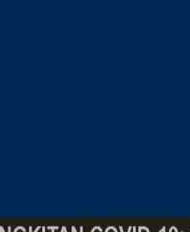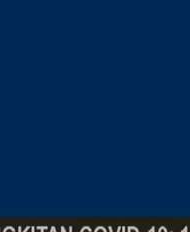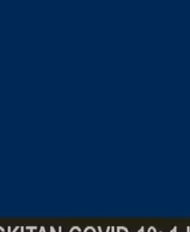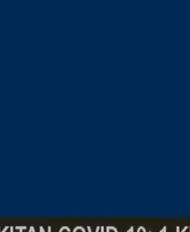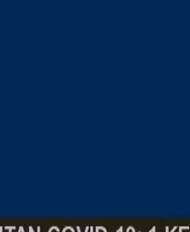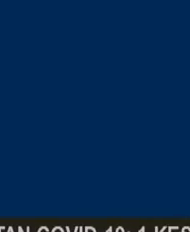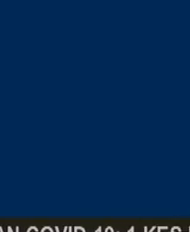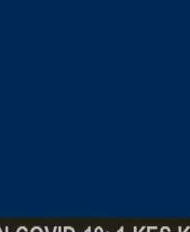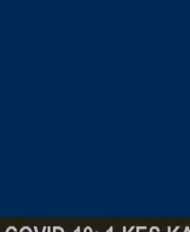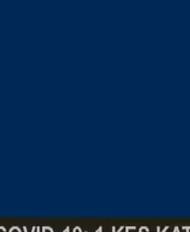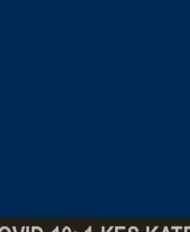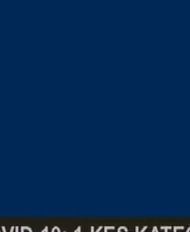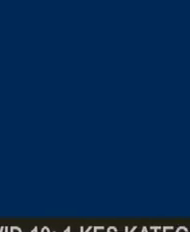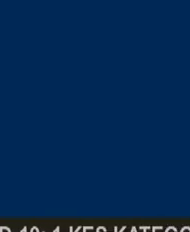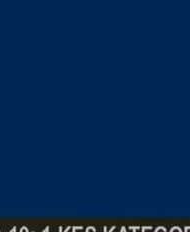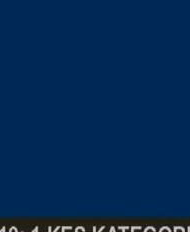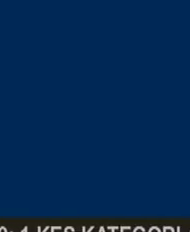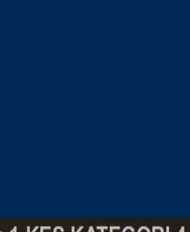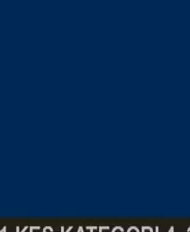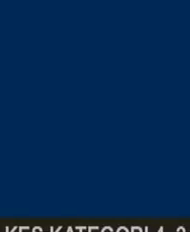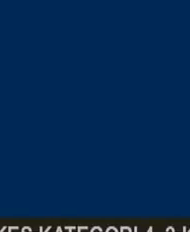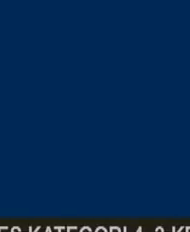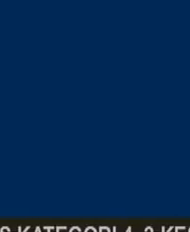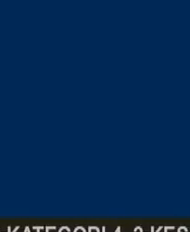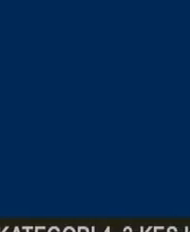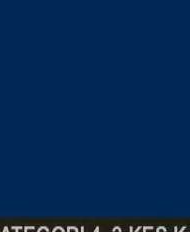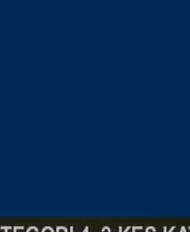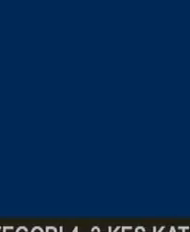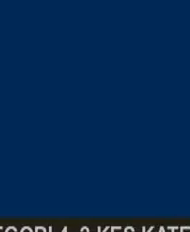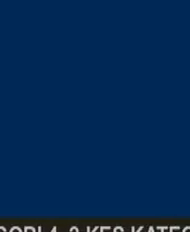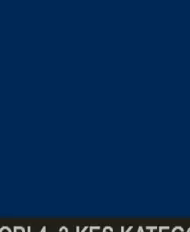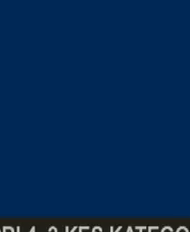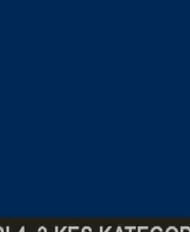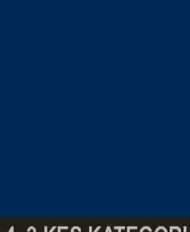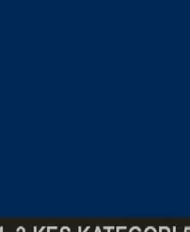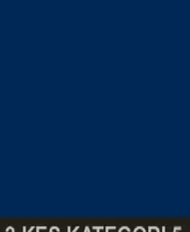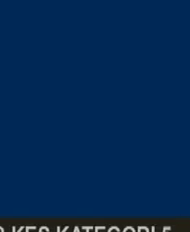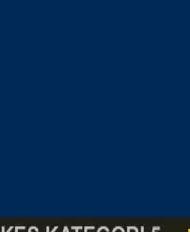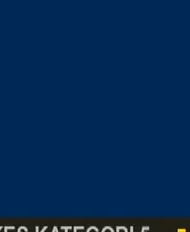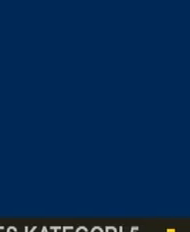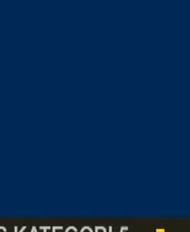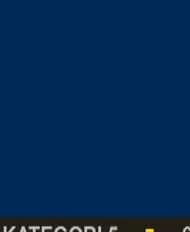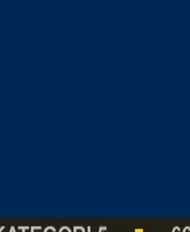mereka the kadar penggunaan kabel di kesemua pusat pengasingan adalah sebanyak 18 perpuluhan